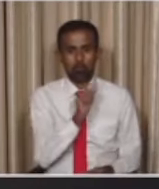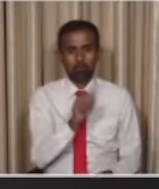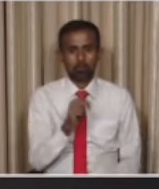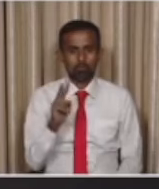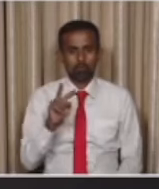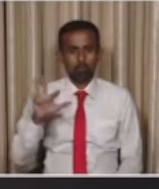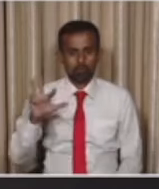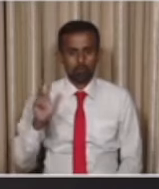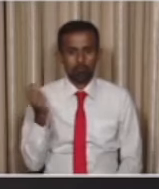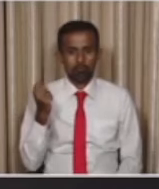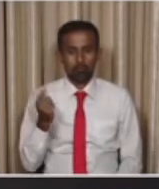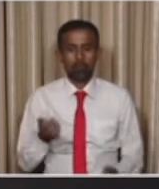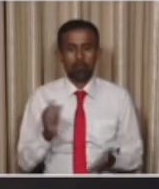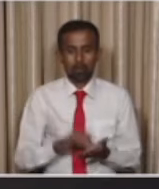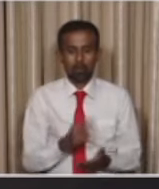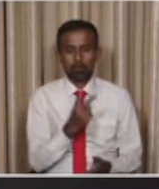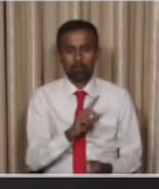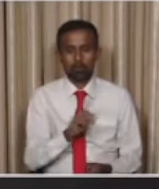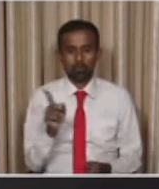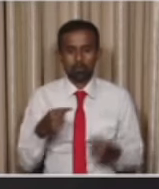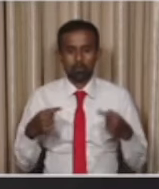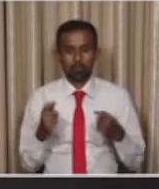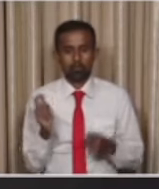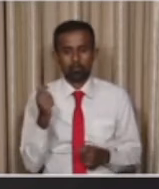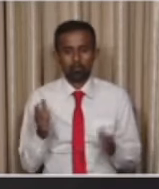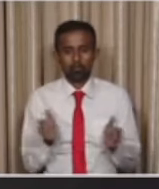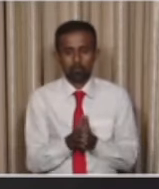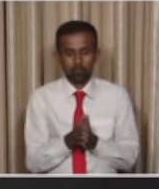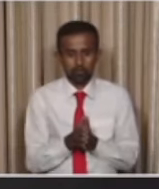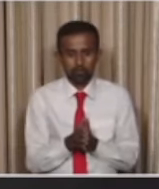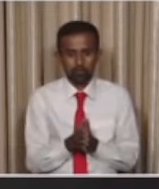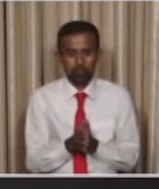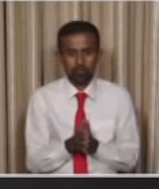50.29 කරගත්තා. නැවතරක් 2010 යුද්ධ ජයග්‍රහණයත් එක්ක එතුමා